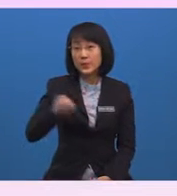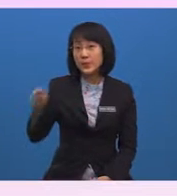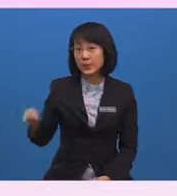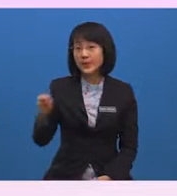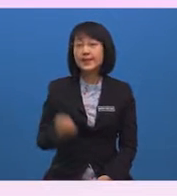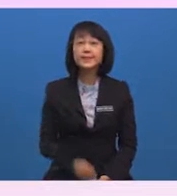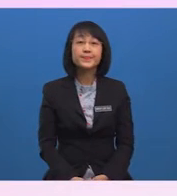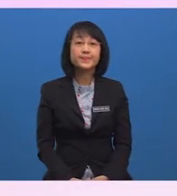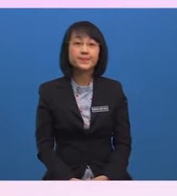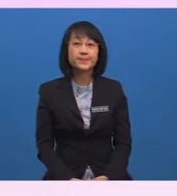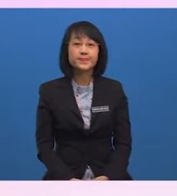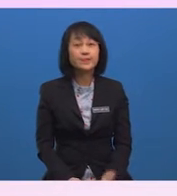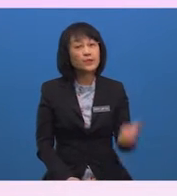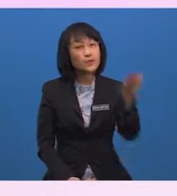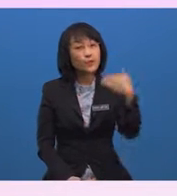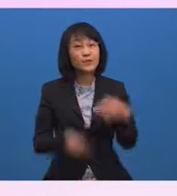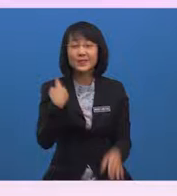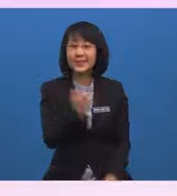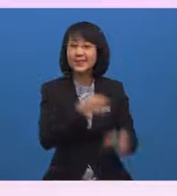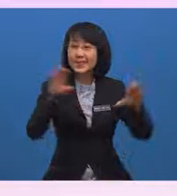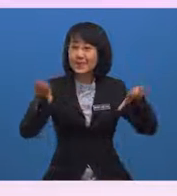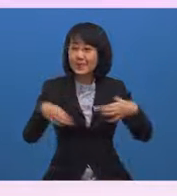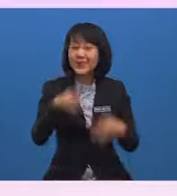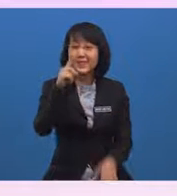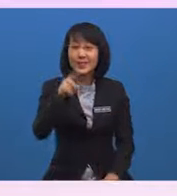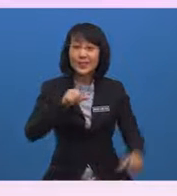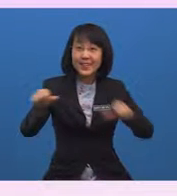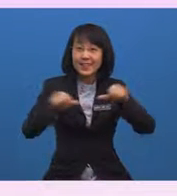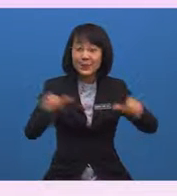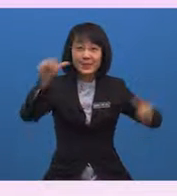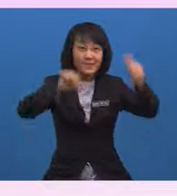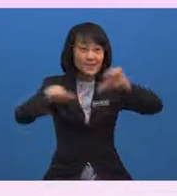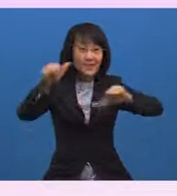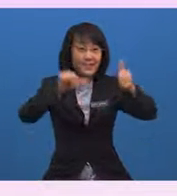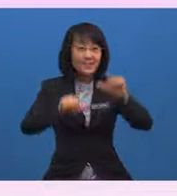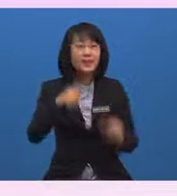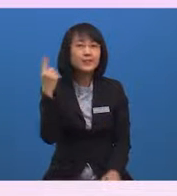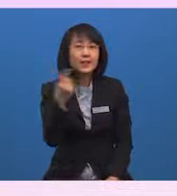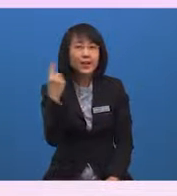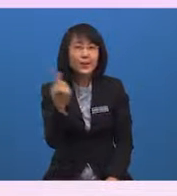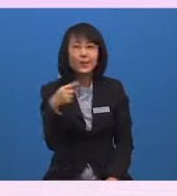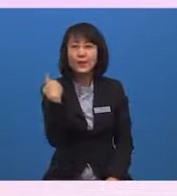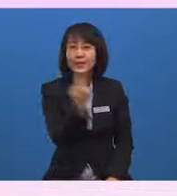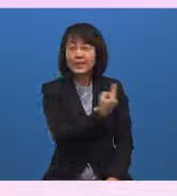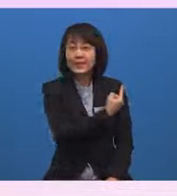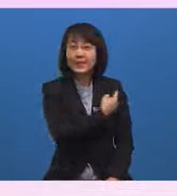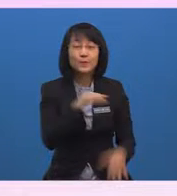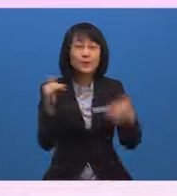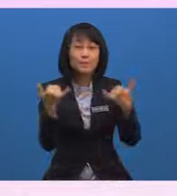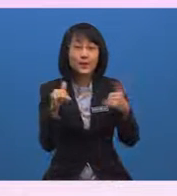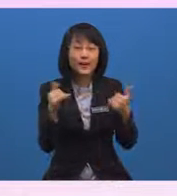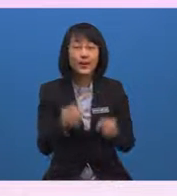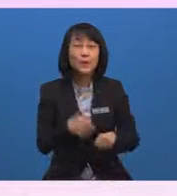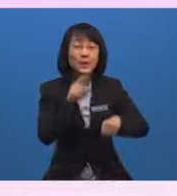Murid-murid, jom kita buat satu aktiviti sains yang selalu kita bermain sewaktu kita